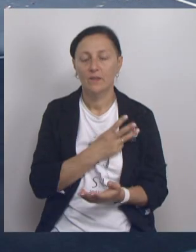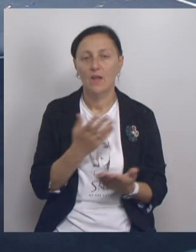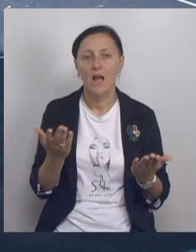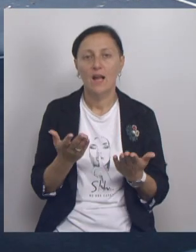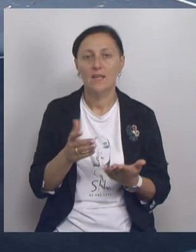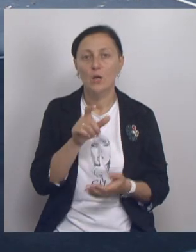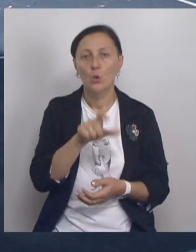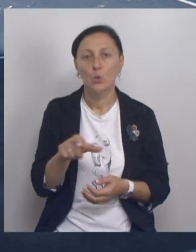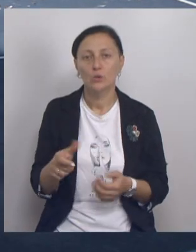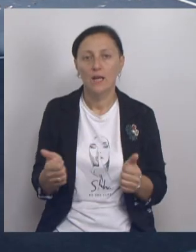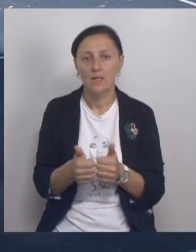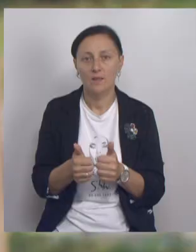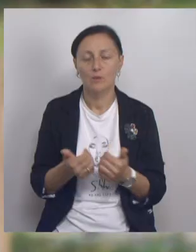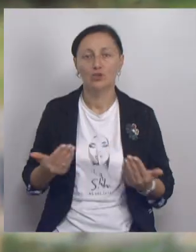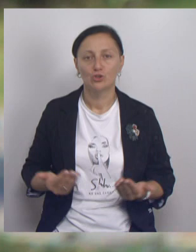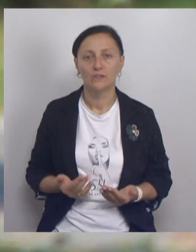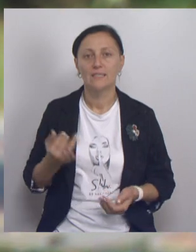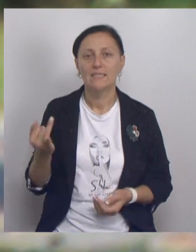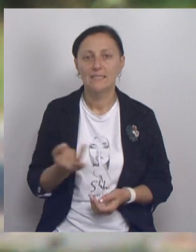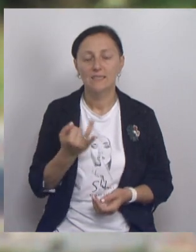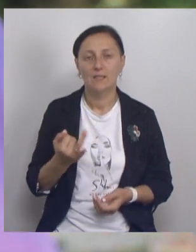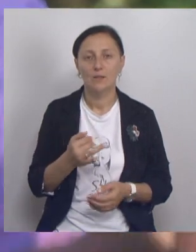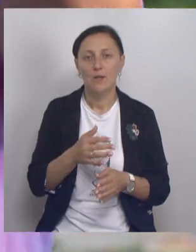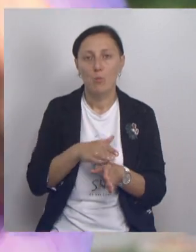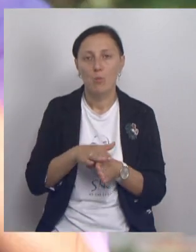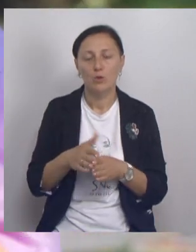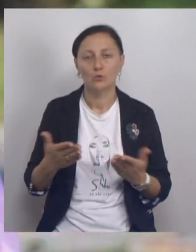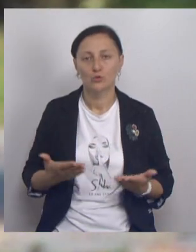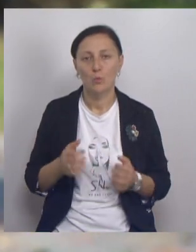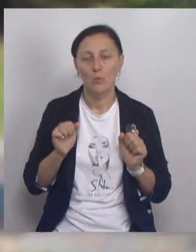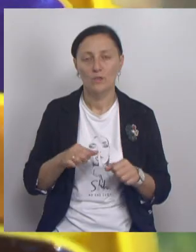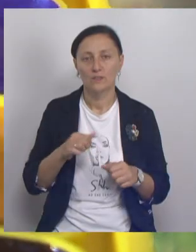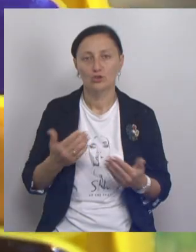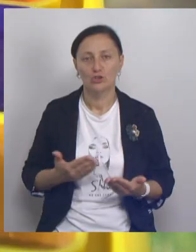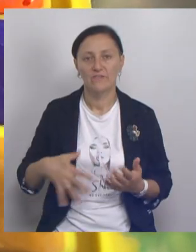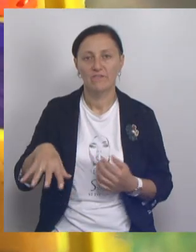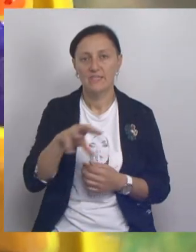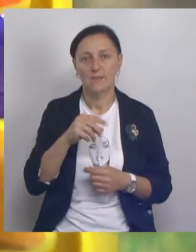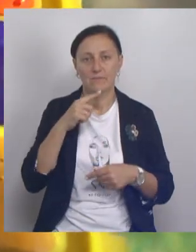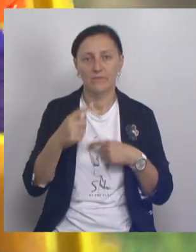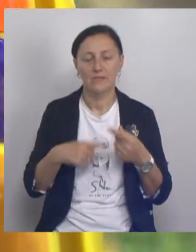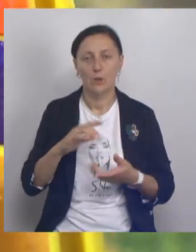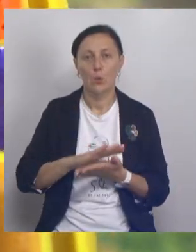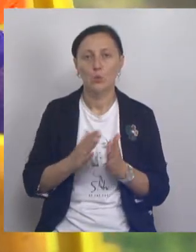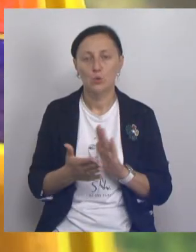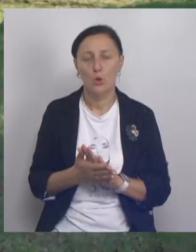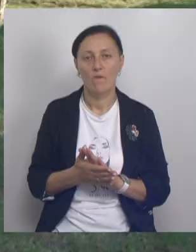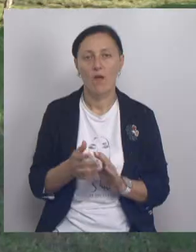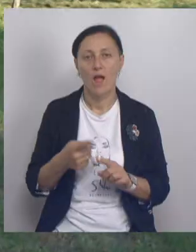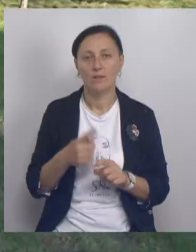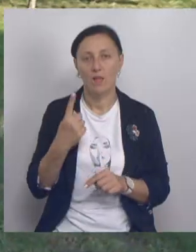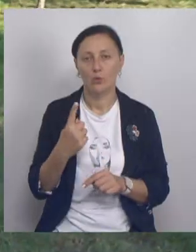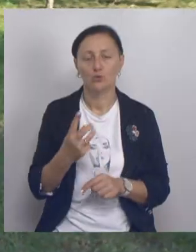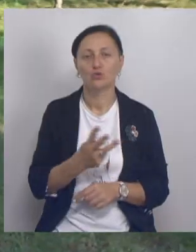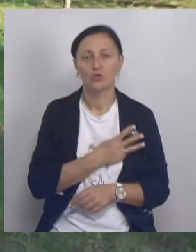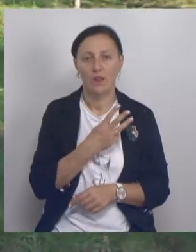твоем окружении. Жить интересной, наполненной жизнью можно всем и всегда. И условие тут только одно – желание. Маргарита